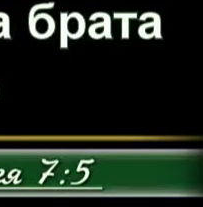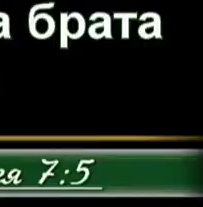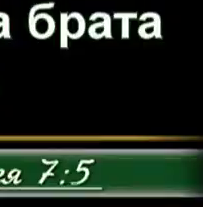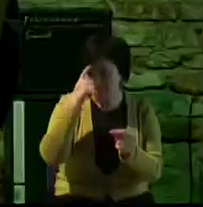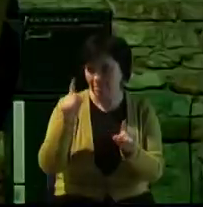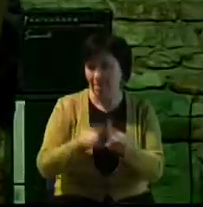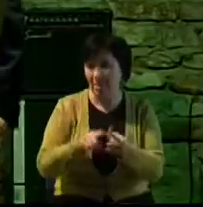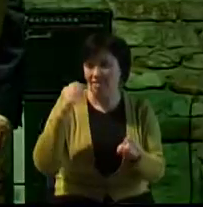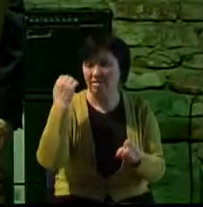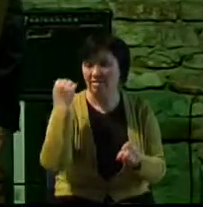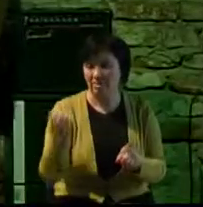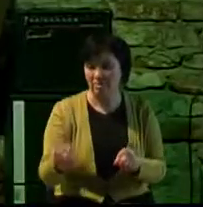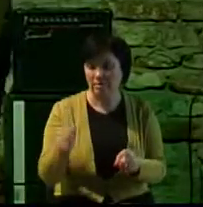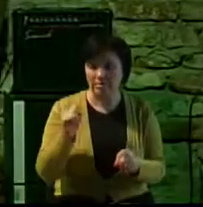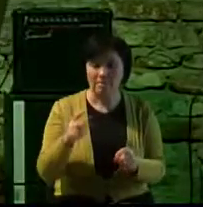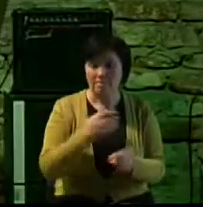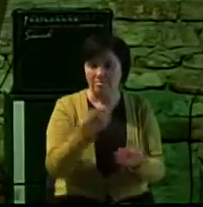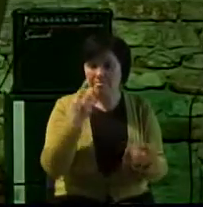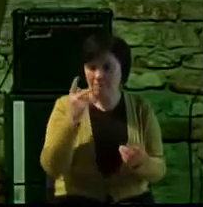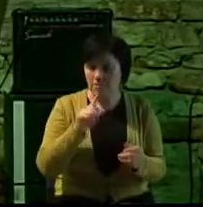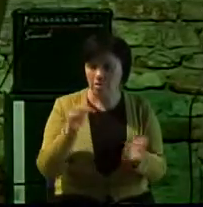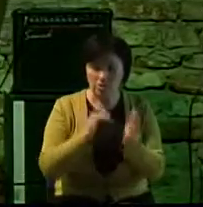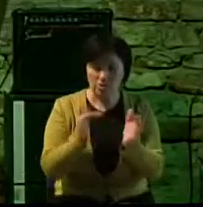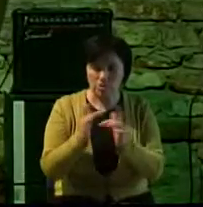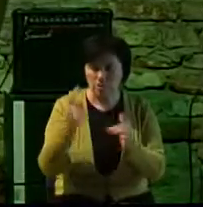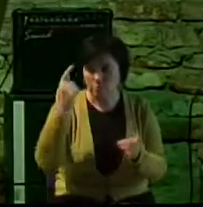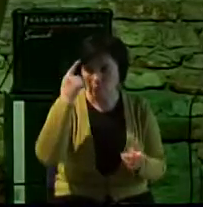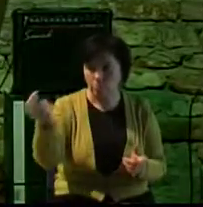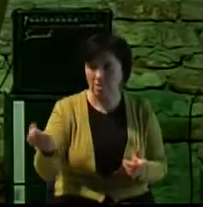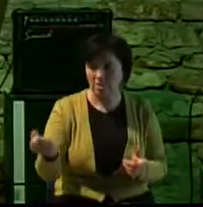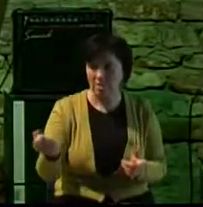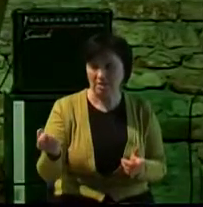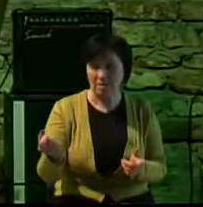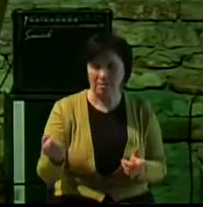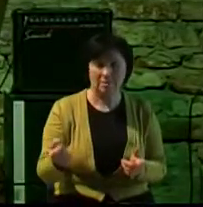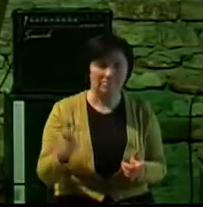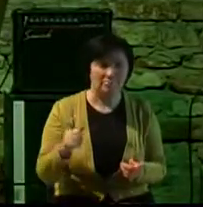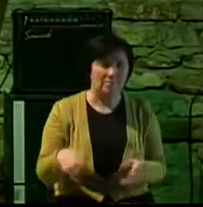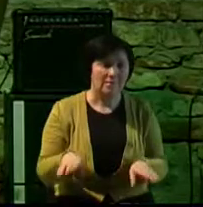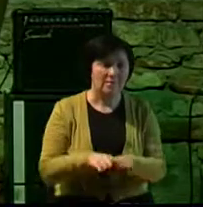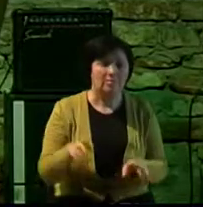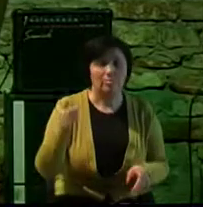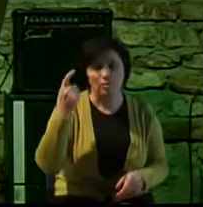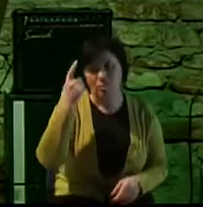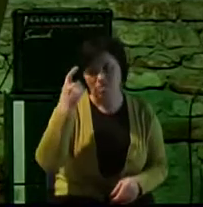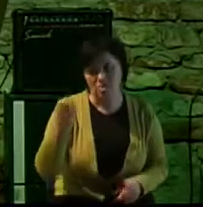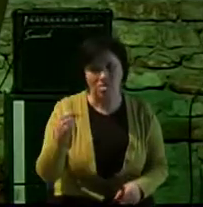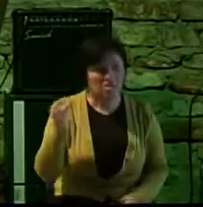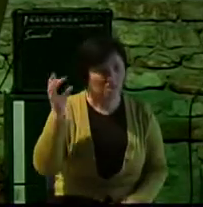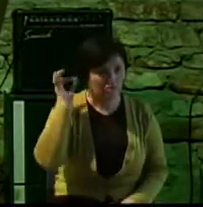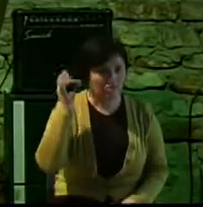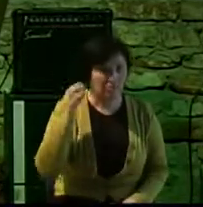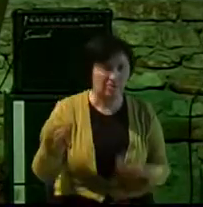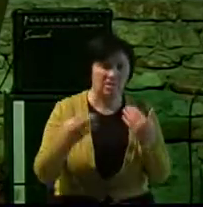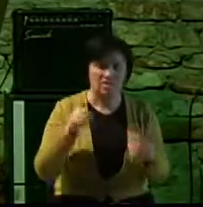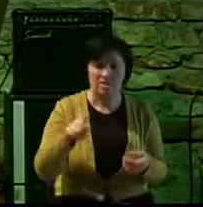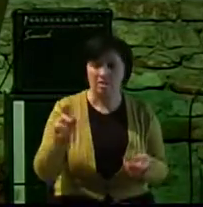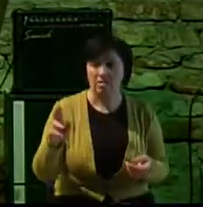твоего». Итак, здесь мы видим, что Иисус предостерегает. Это предостережение звучит в отношении